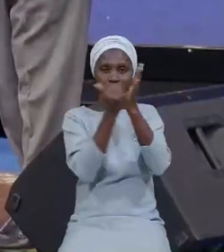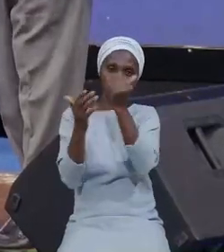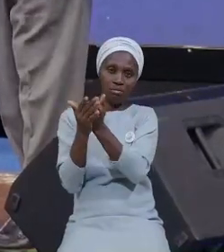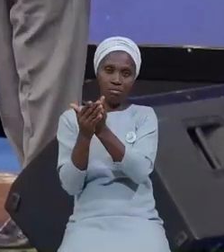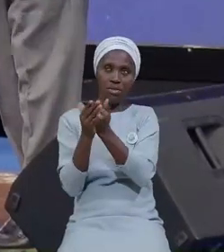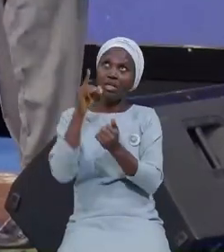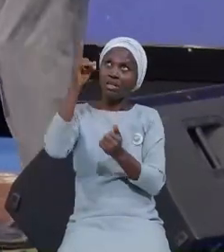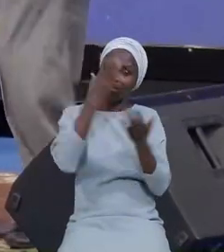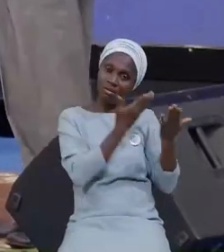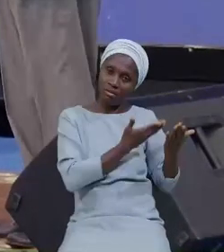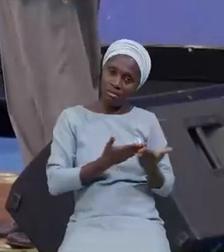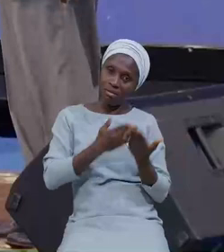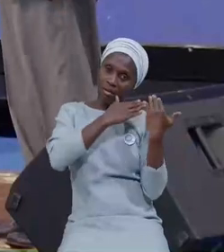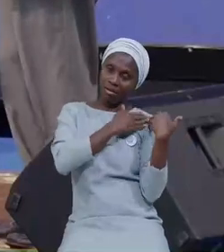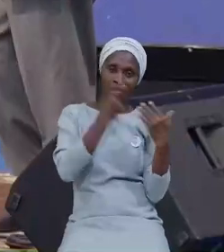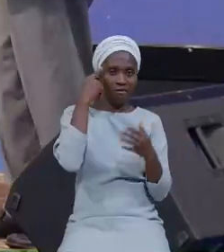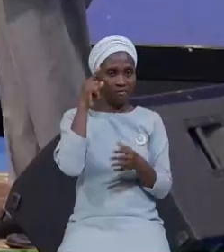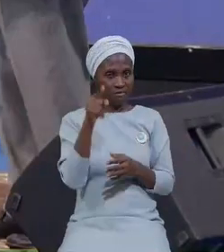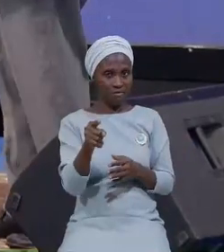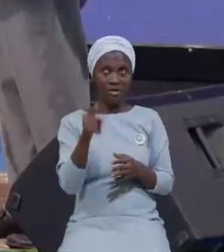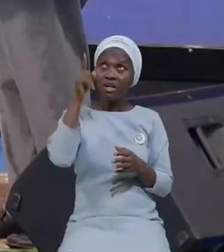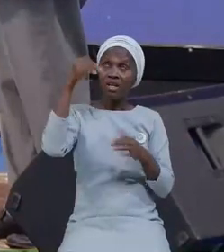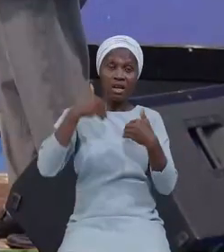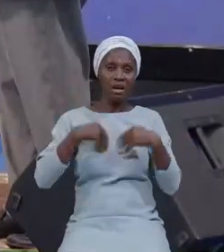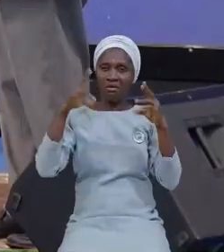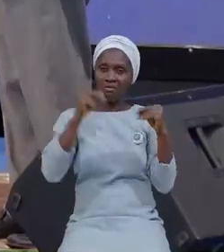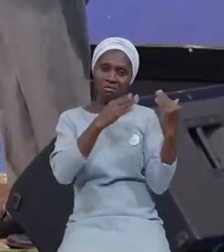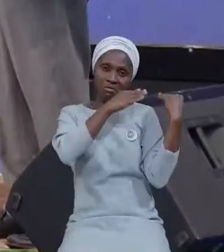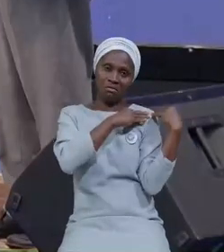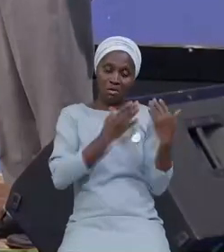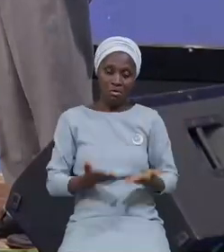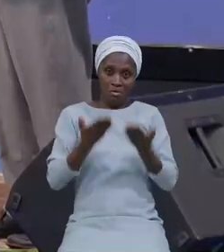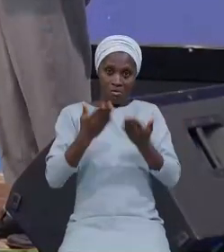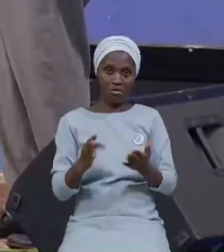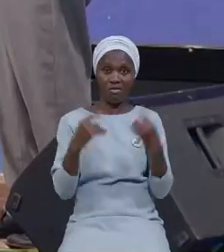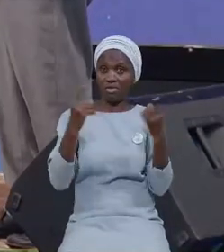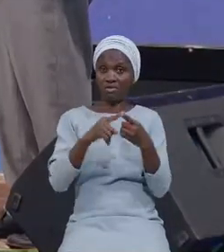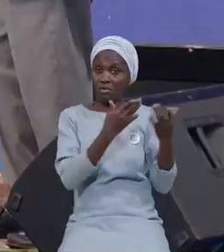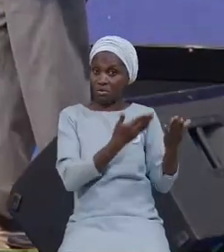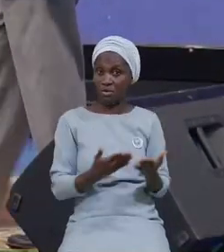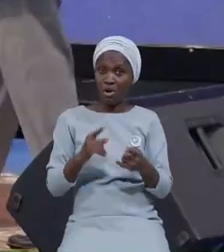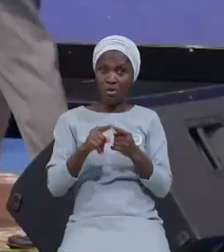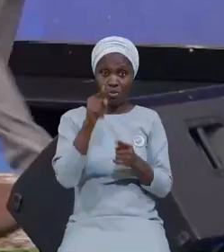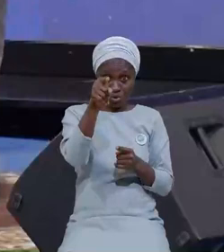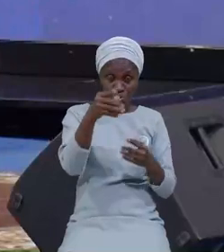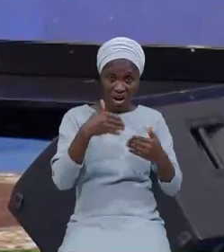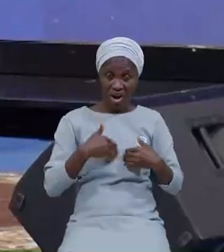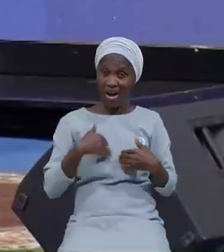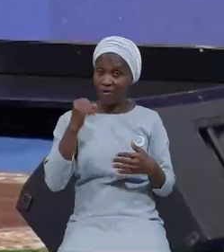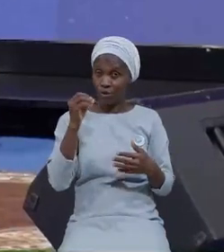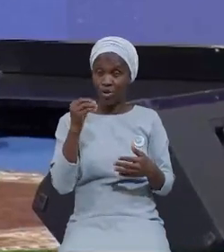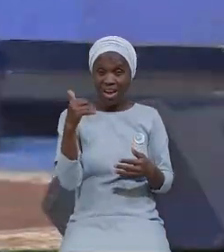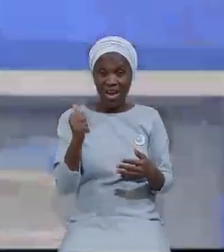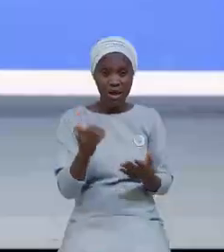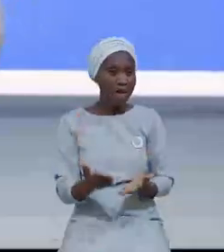été crucif il a porté cela pour toi il n'avait aucun fardeau de péché pour deux mais toi tu avais